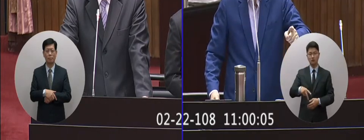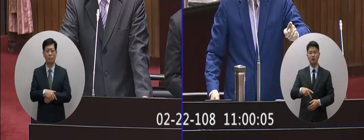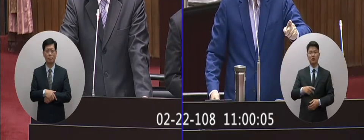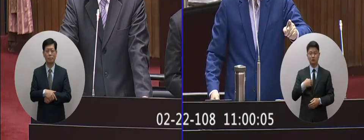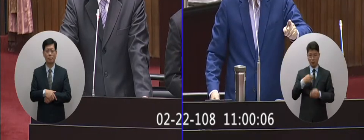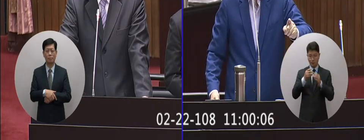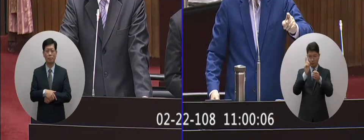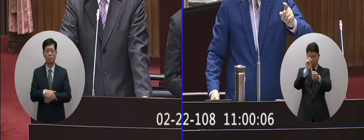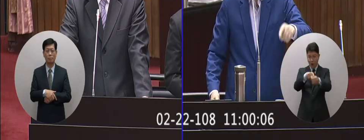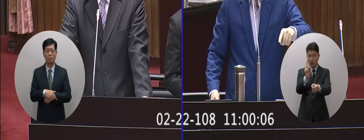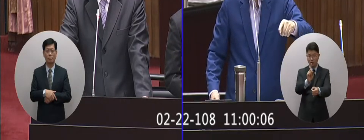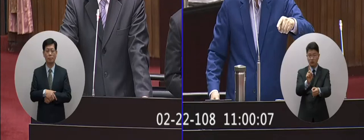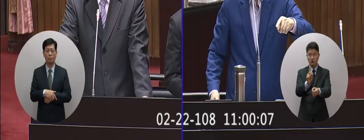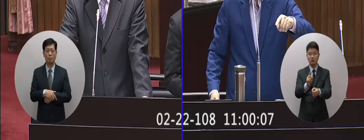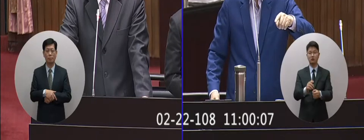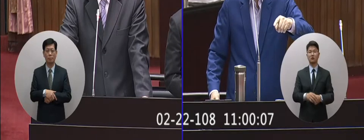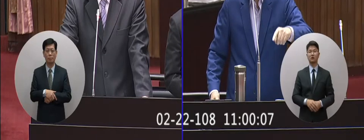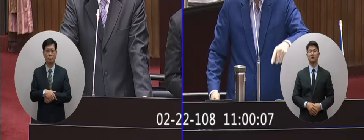是为了